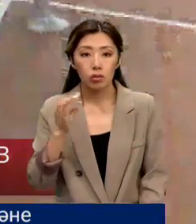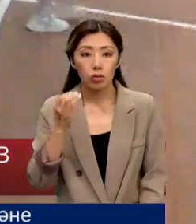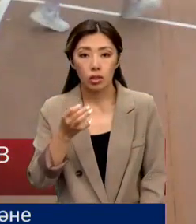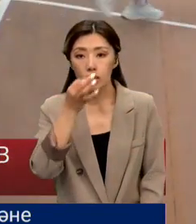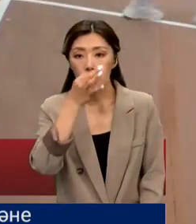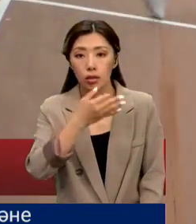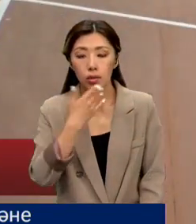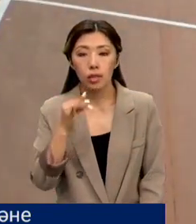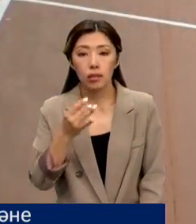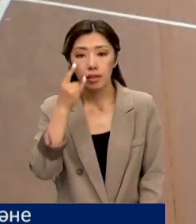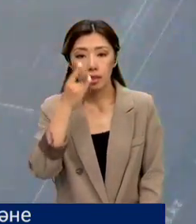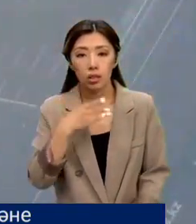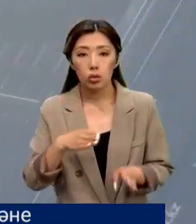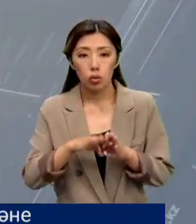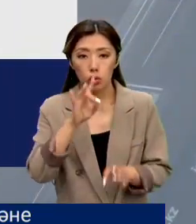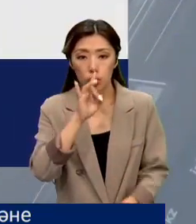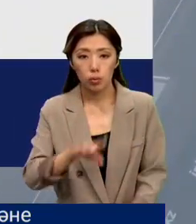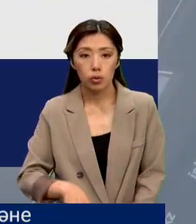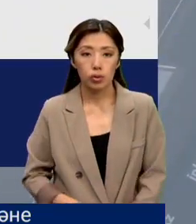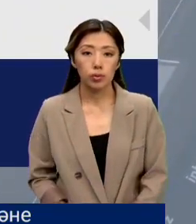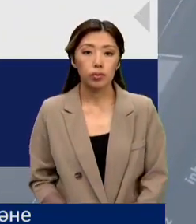Германии. Теперь нет и в Казахстане.